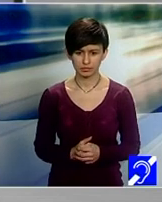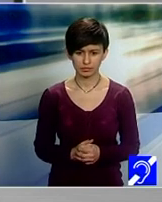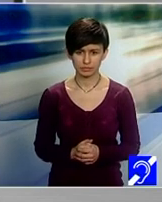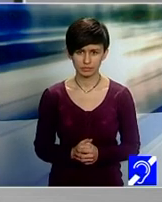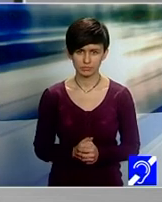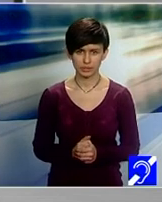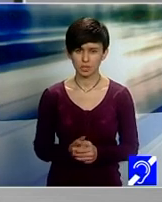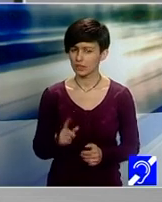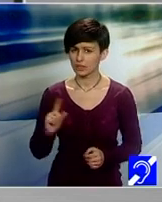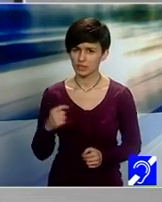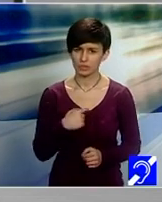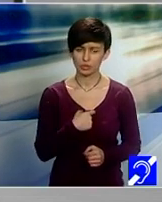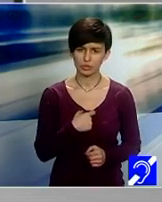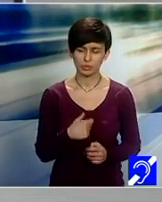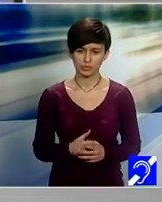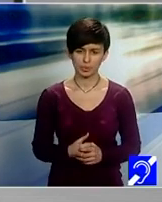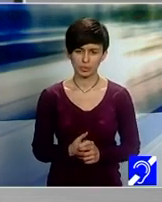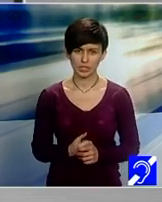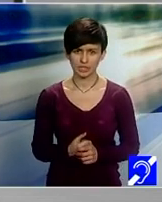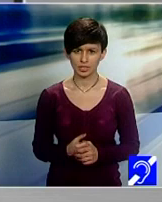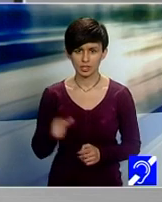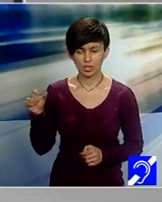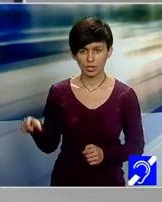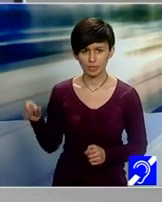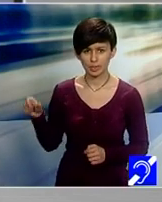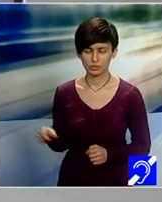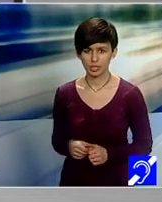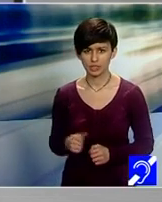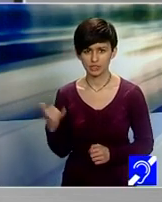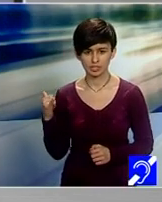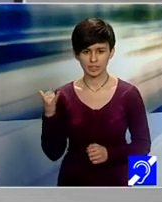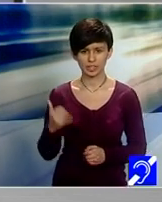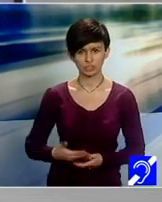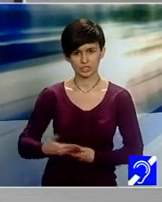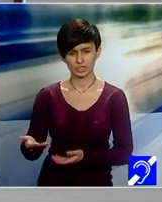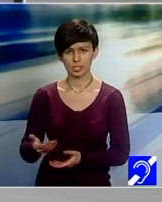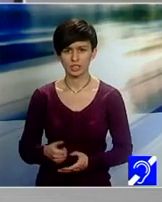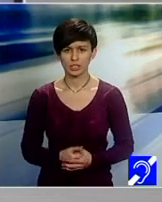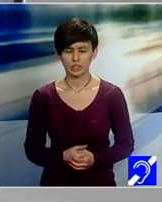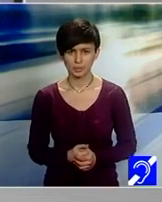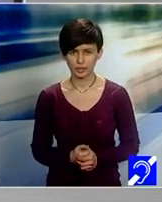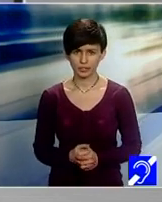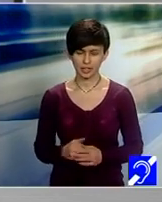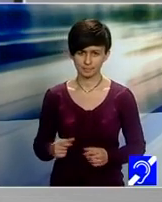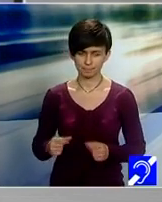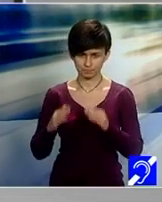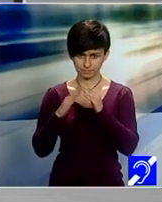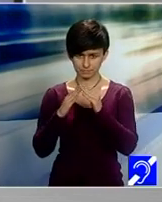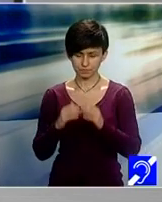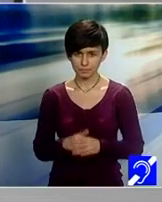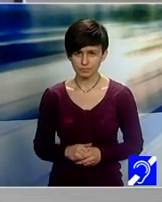Nu poate respectivul debitor să vină și să-mi dea imobilul. Se pune și problemă de discriminare acolo. Dacă și